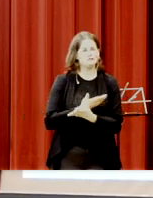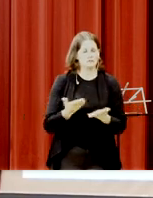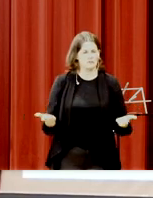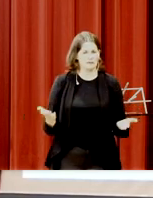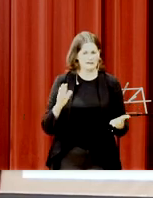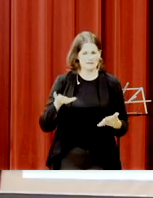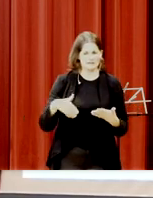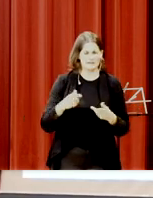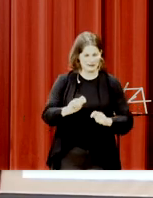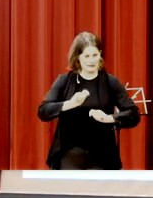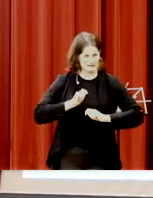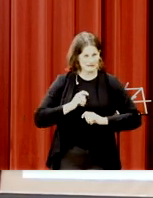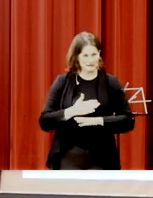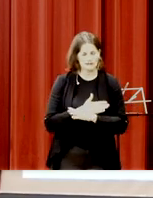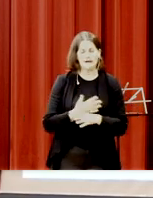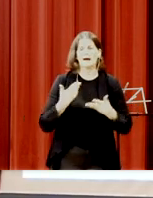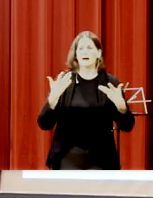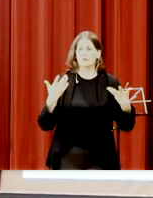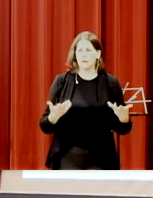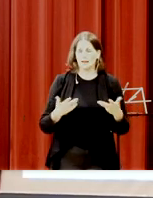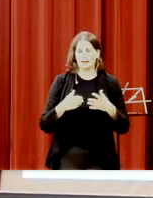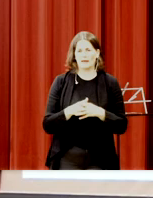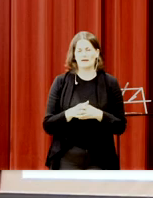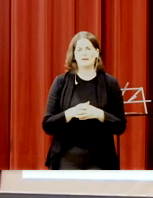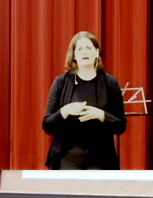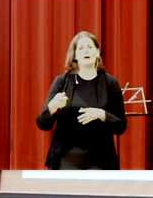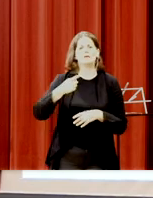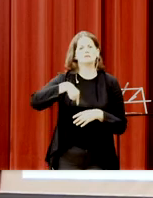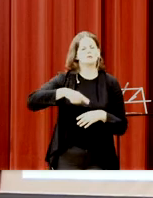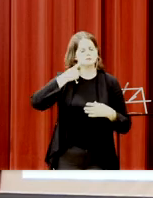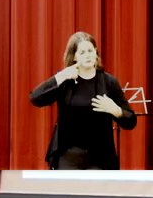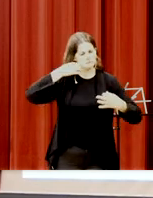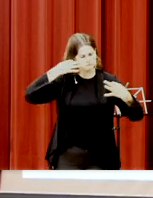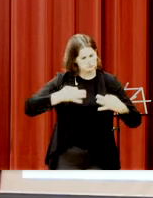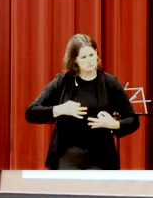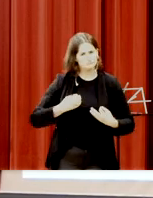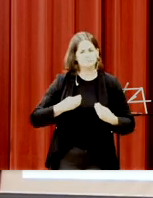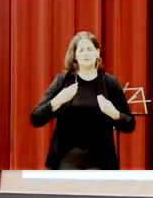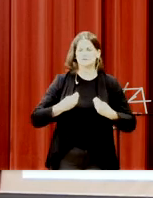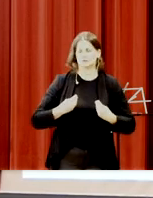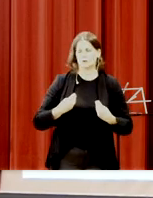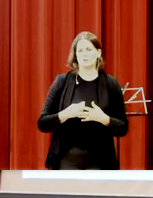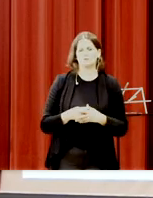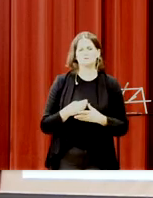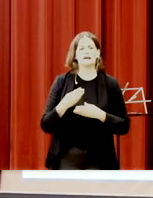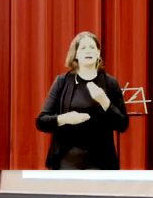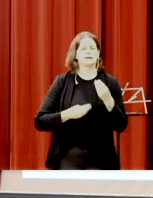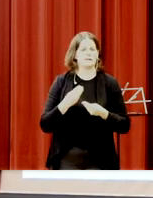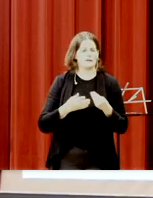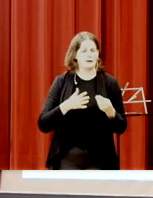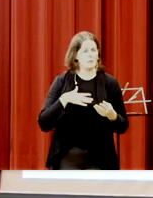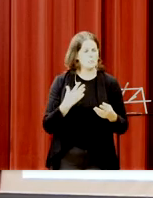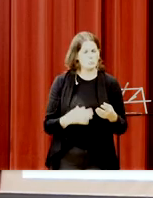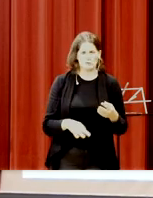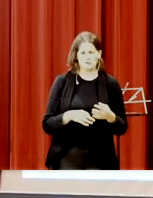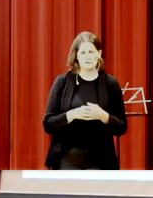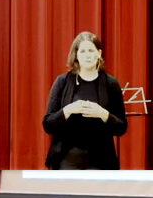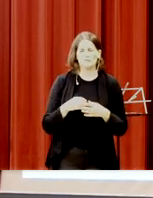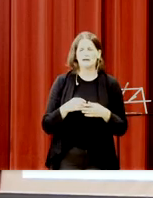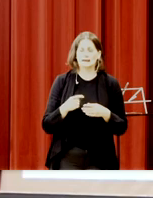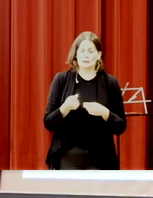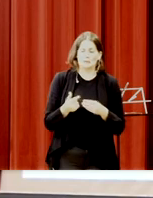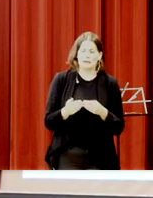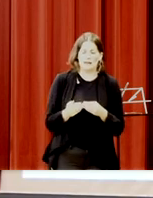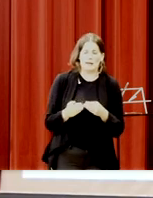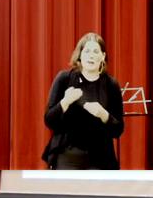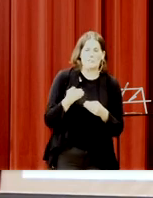tot el que estigui a la nostra abast i una miqueta més per tornar-vos aquesta confiança. Gràcies, doncs, per creure i per